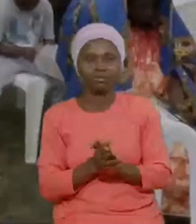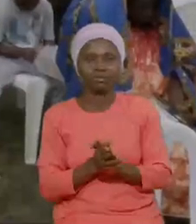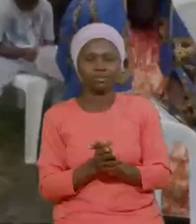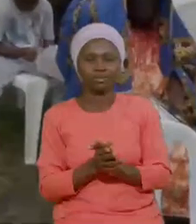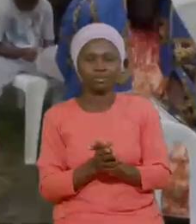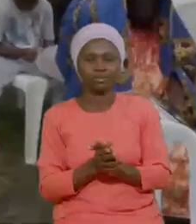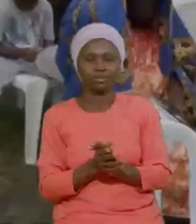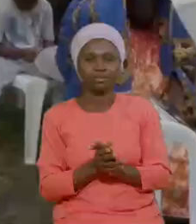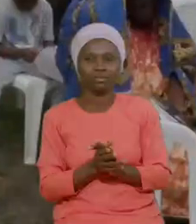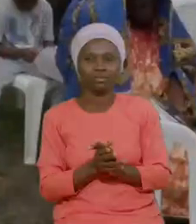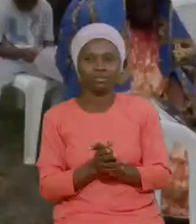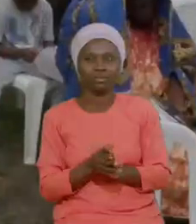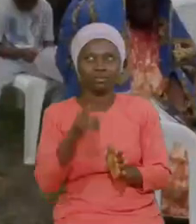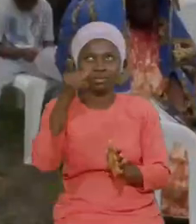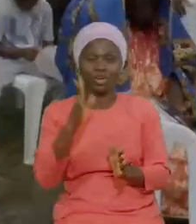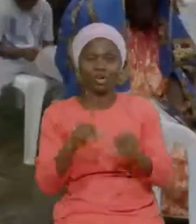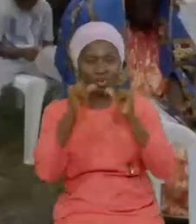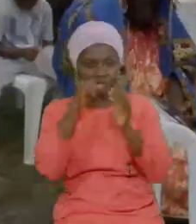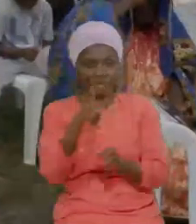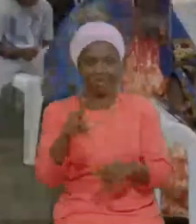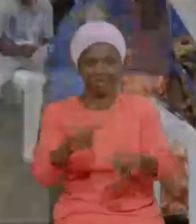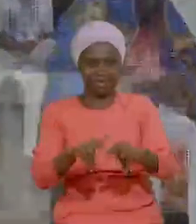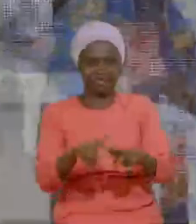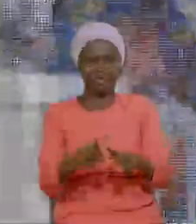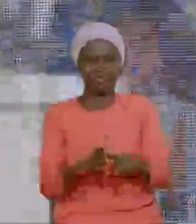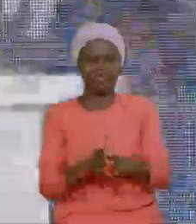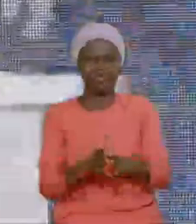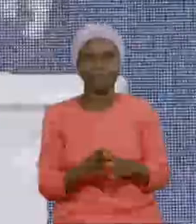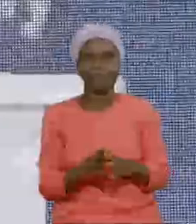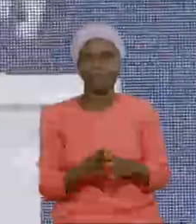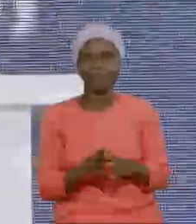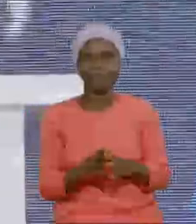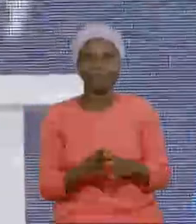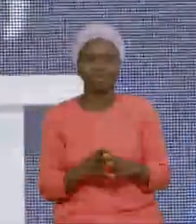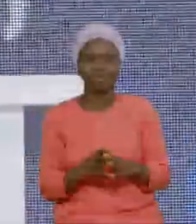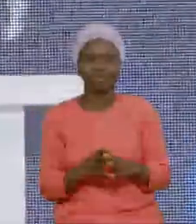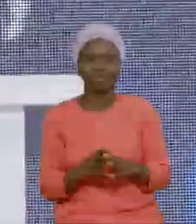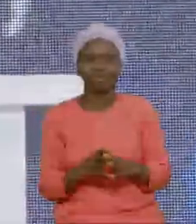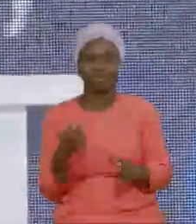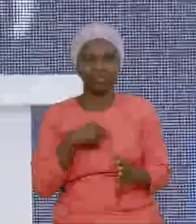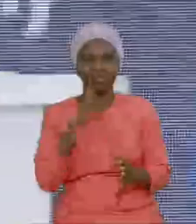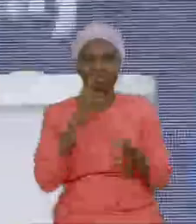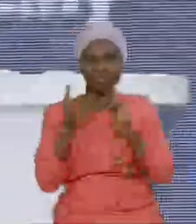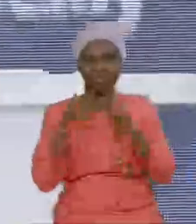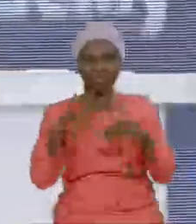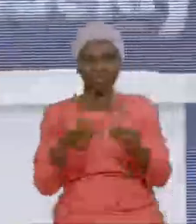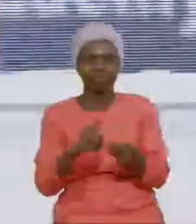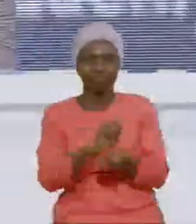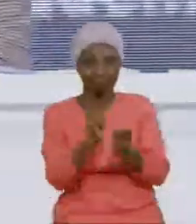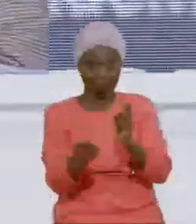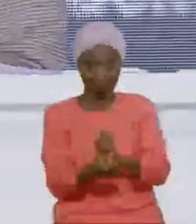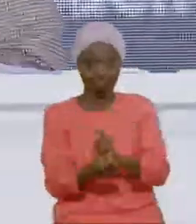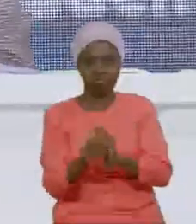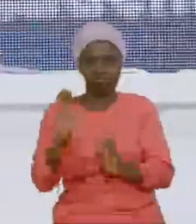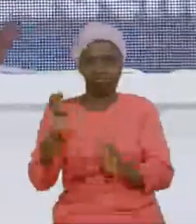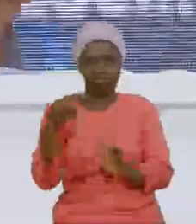prié. God bless you. You can sit down. Que Dieu vous bénisse, asseyez-vous. We're talking about change. Nous parlons